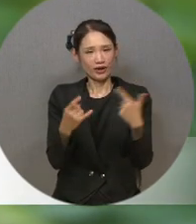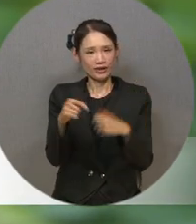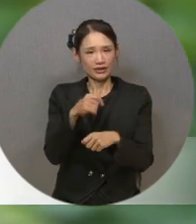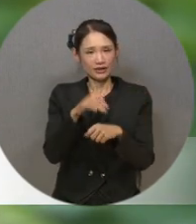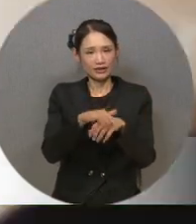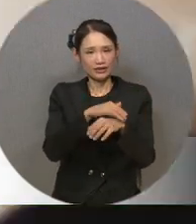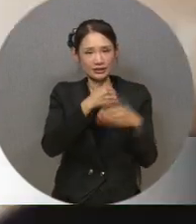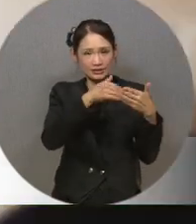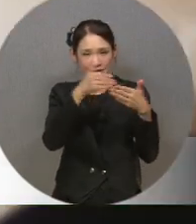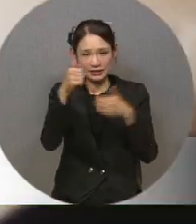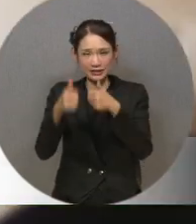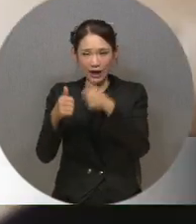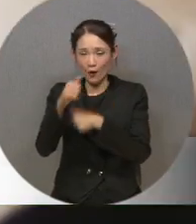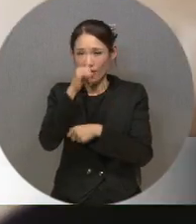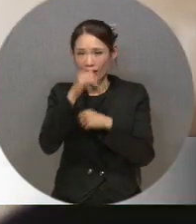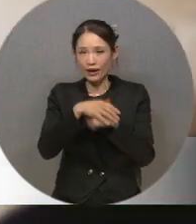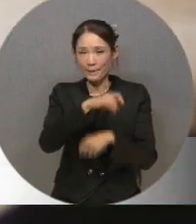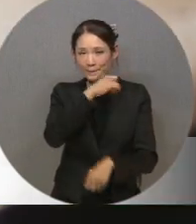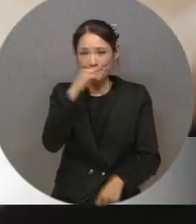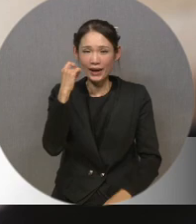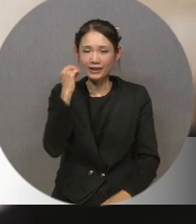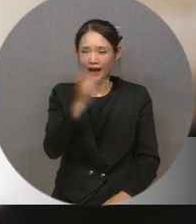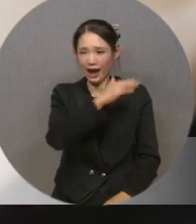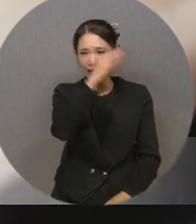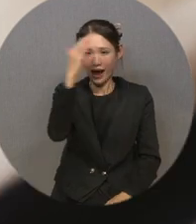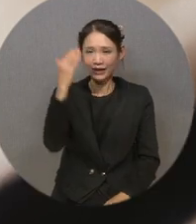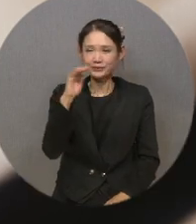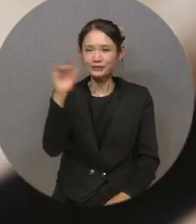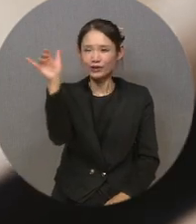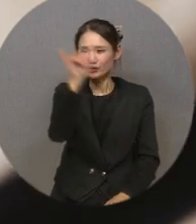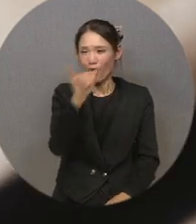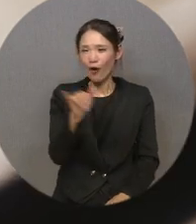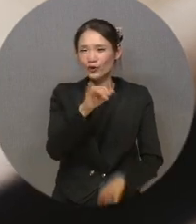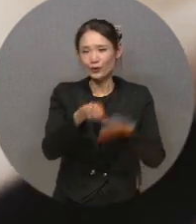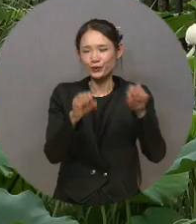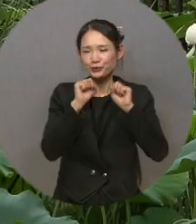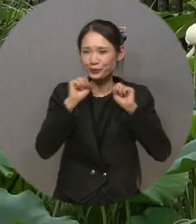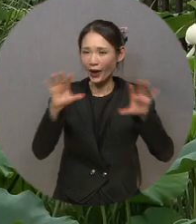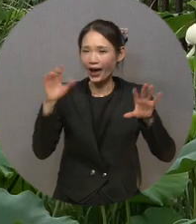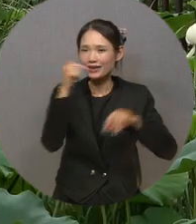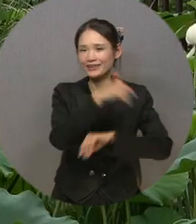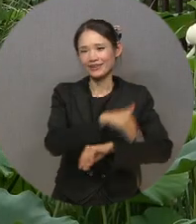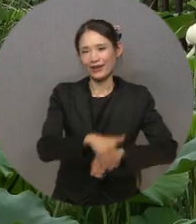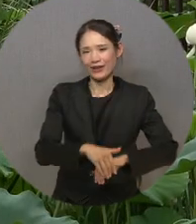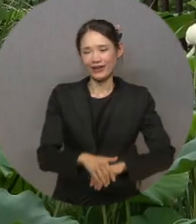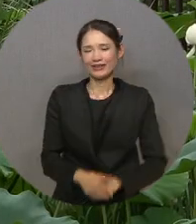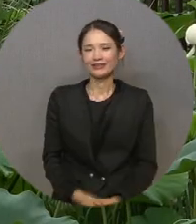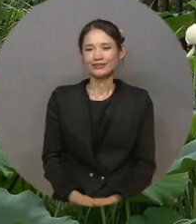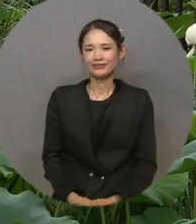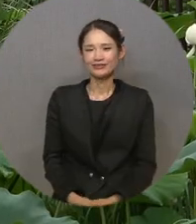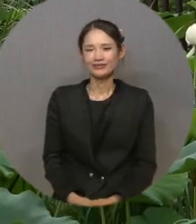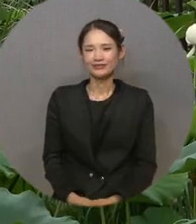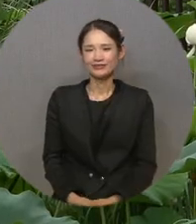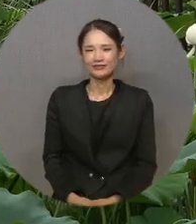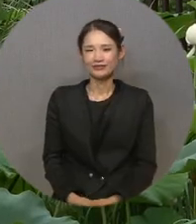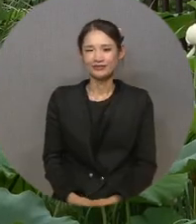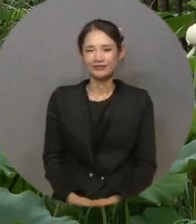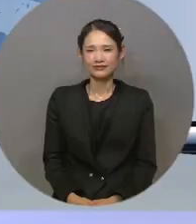함께 열려 무안의 맛과 아름다움을 전국으로 알릴 계획입니다. 복시TV 뉴스 황윤재입니다.